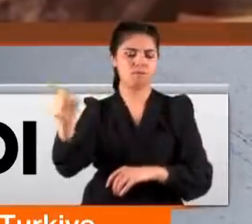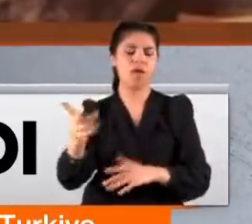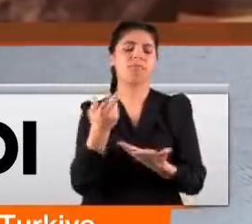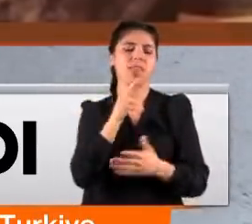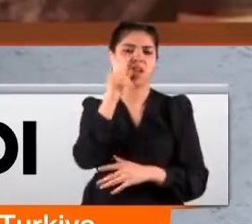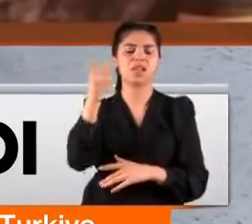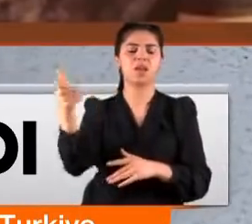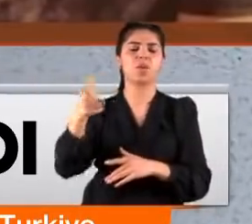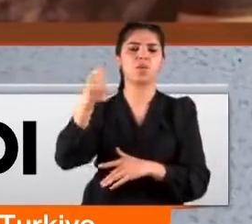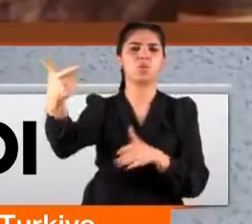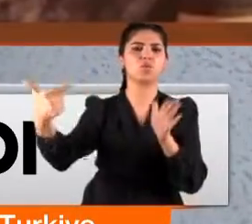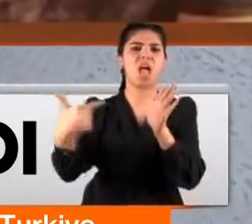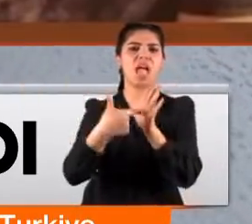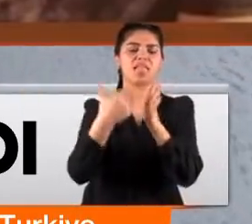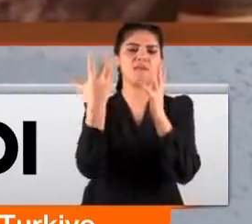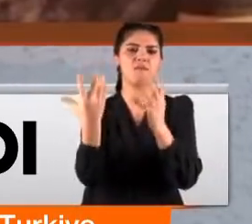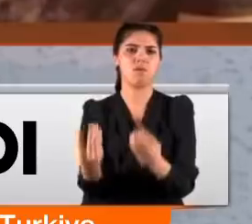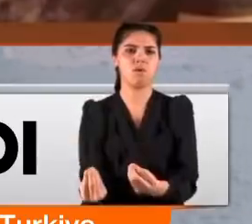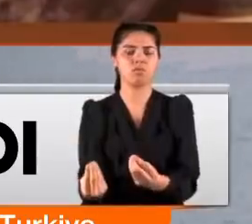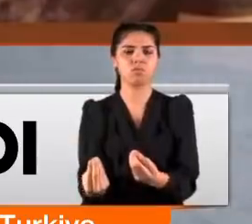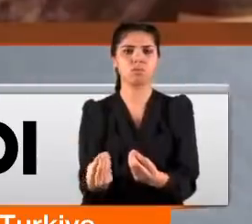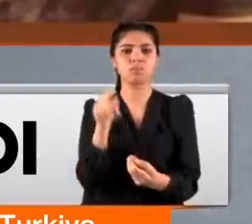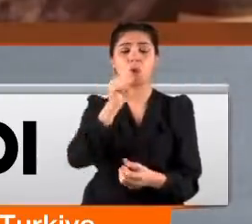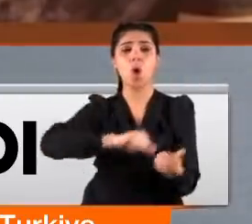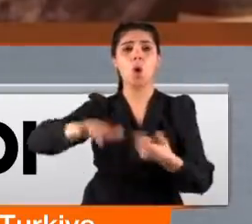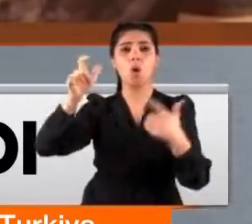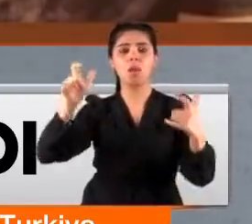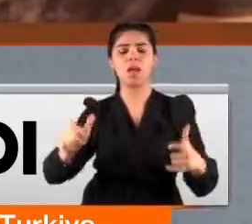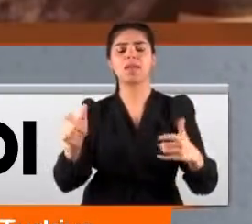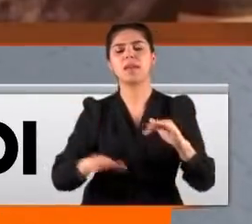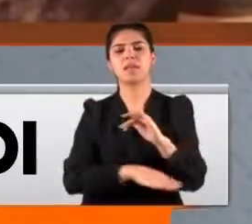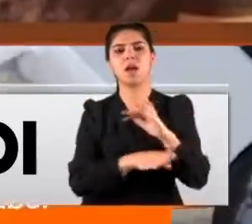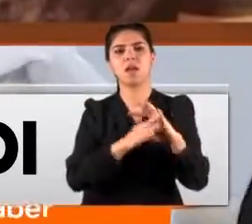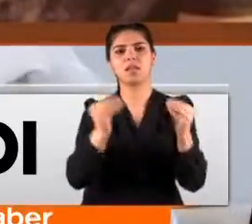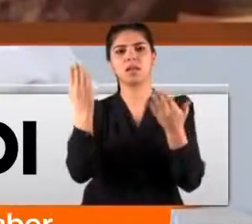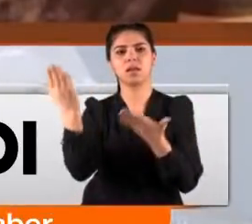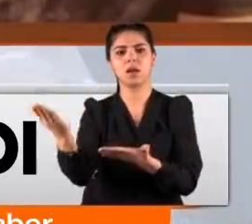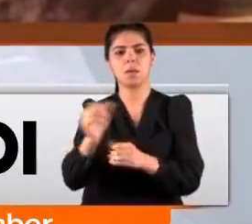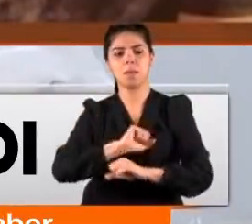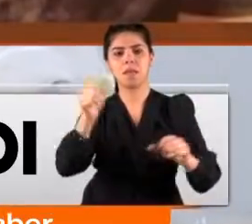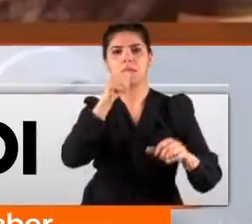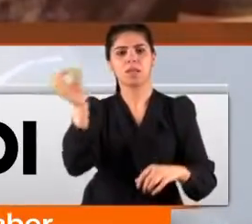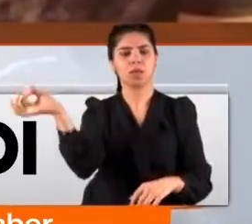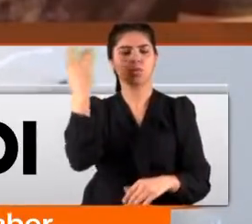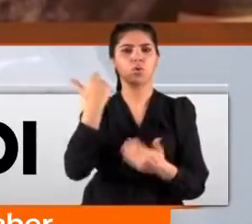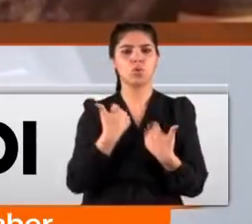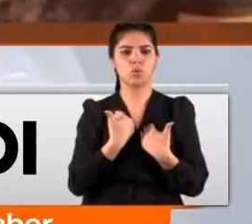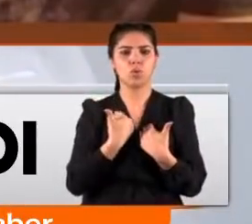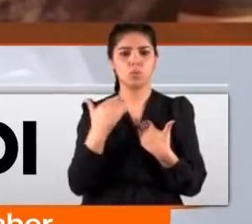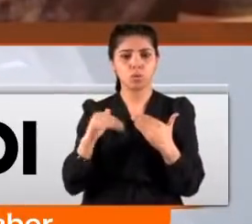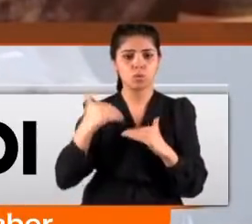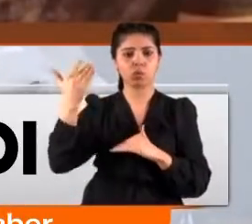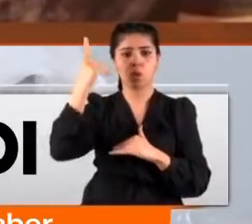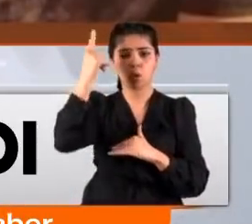ki kurşunların hedefi olmaktan kurtulamadı. Olay yerinde hayatını kaybetti. Patlama sesleri duyduk. Sonra ben